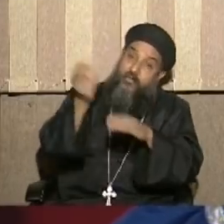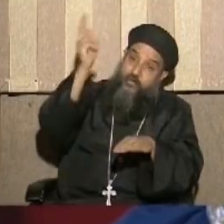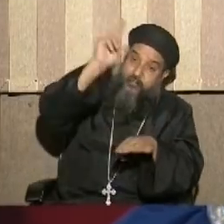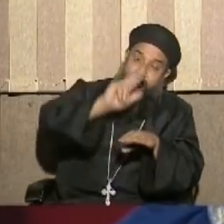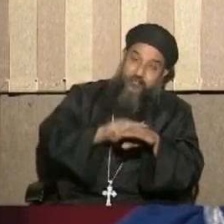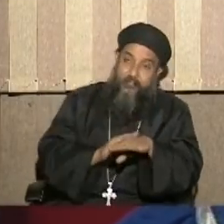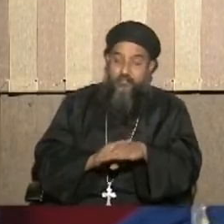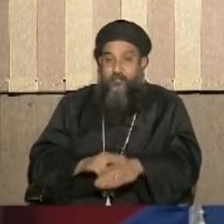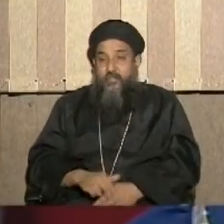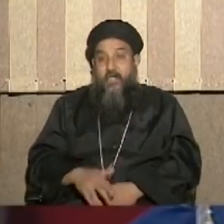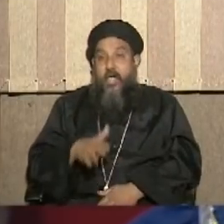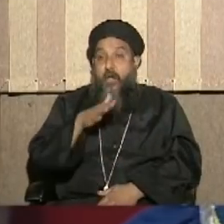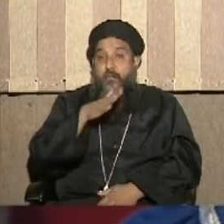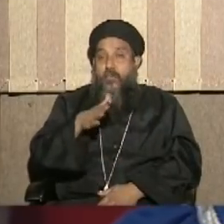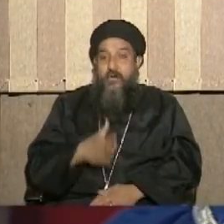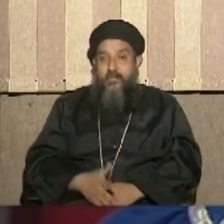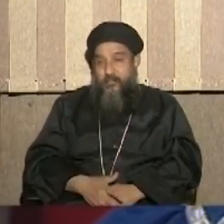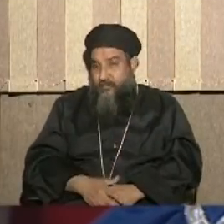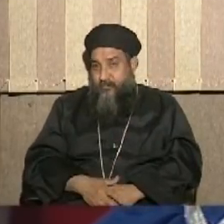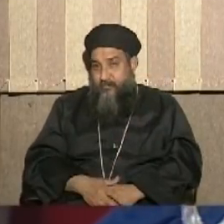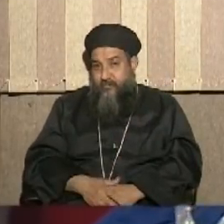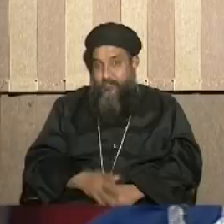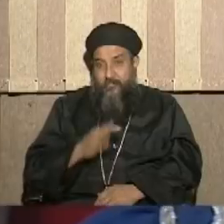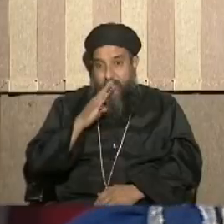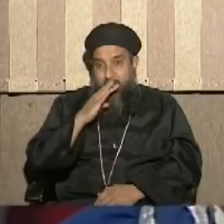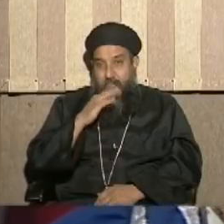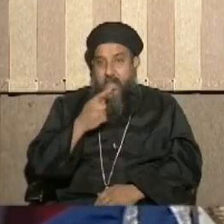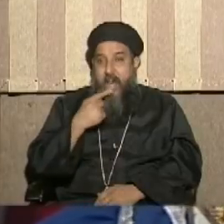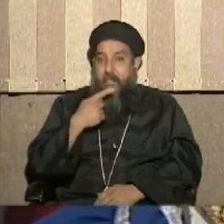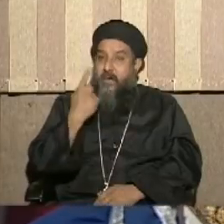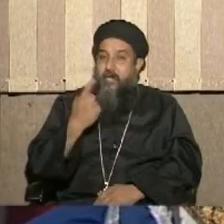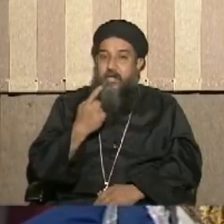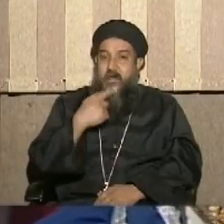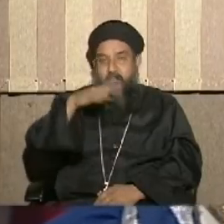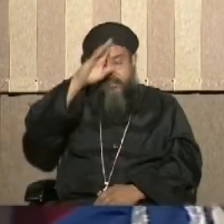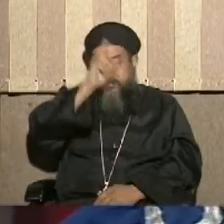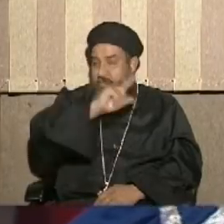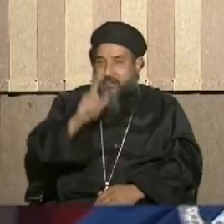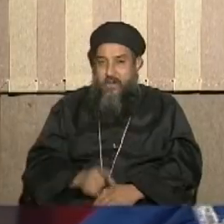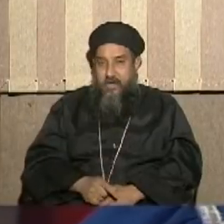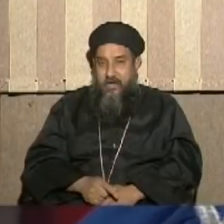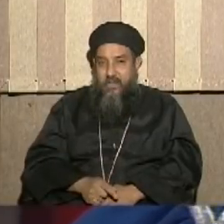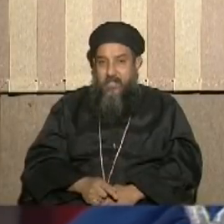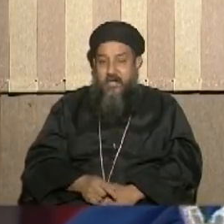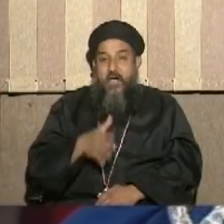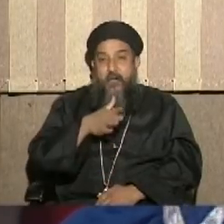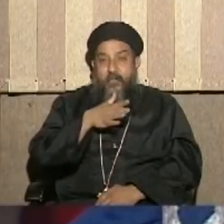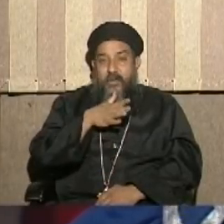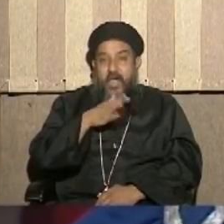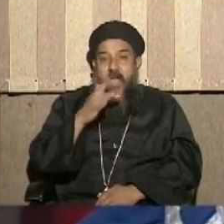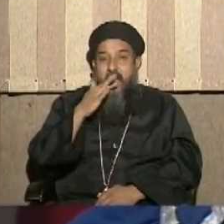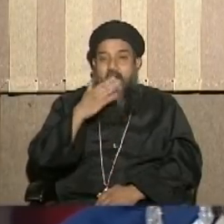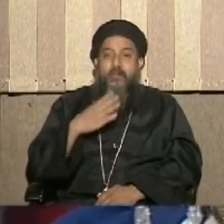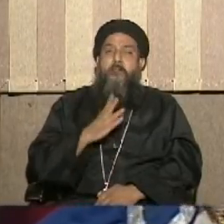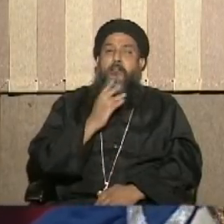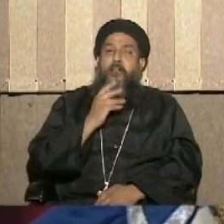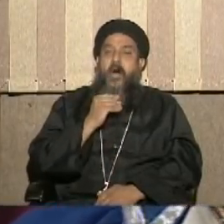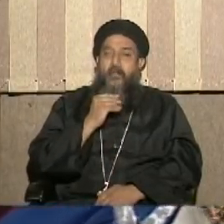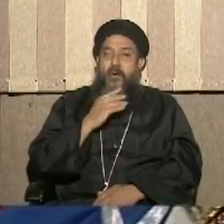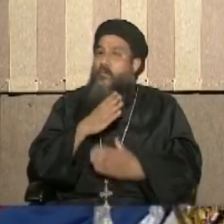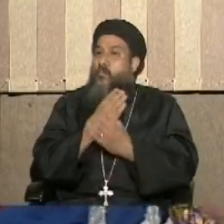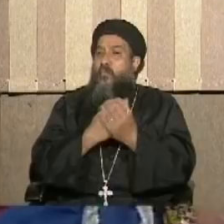يوم. يا ابونا انا مش بكلمك بصفة الامبراطور، انا بكلمك بصفة